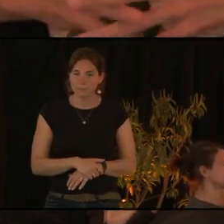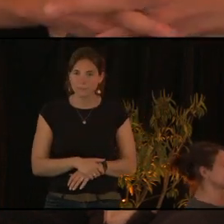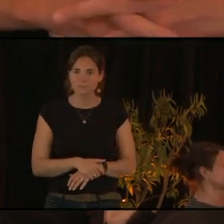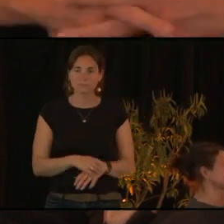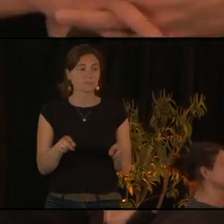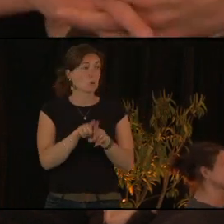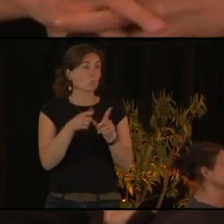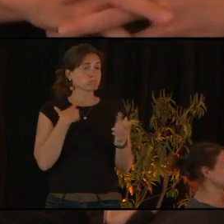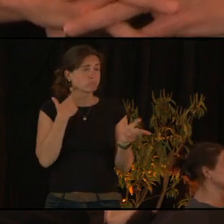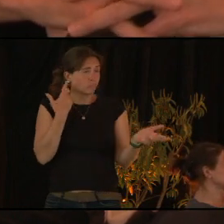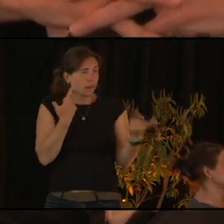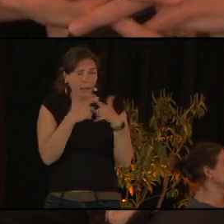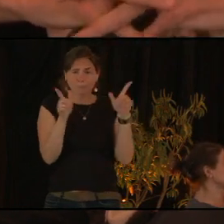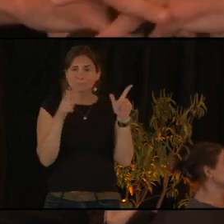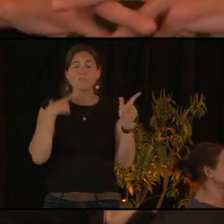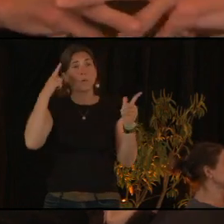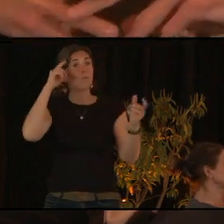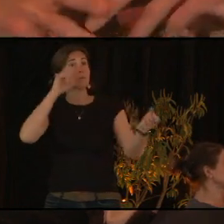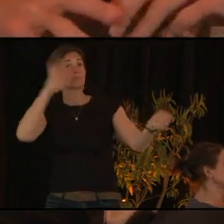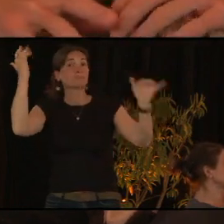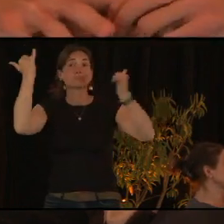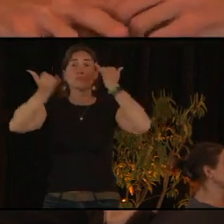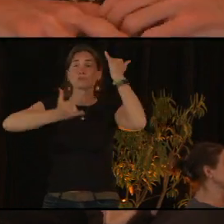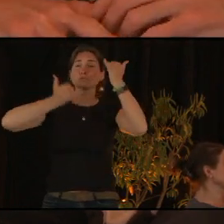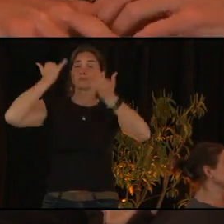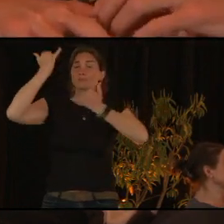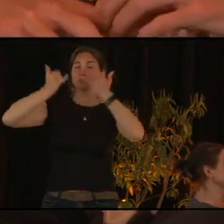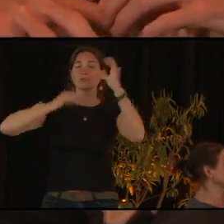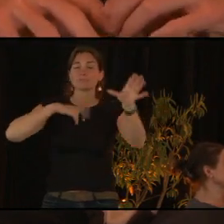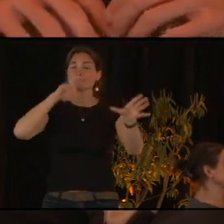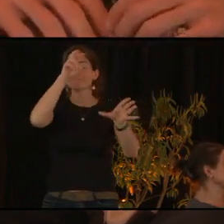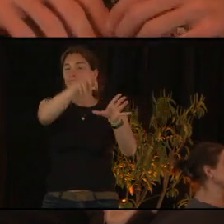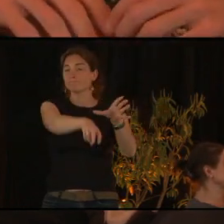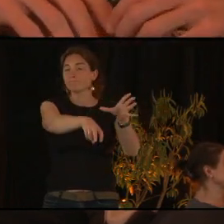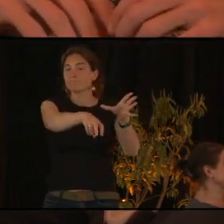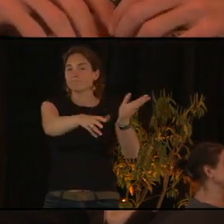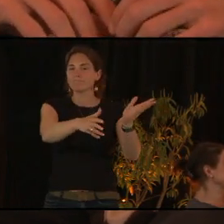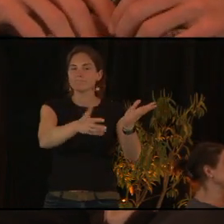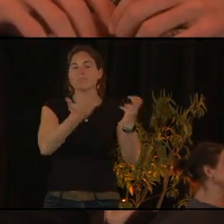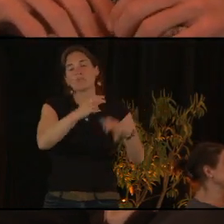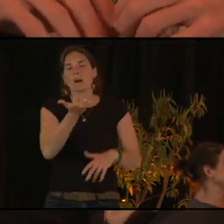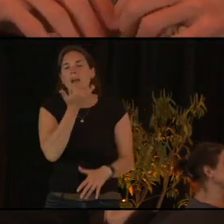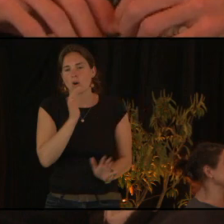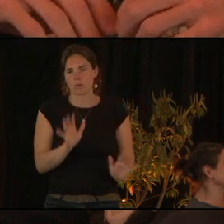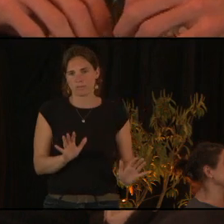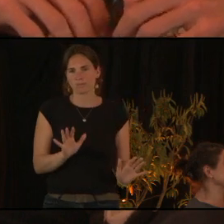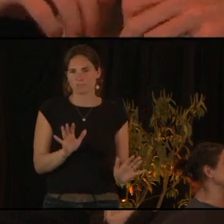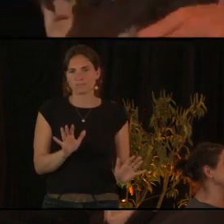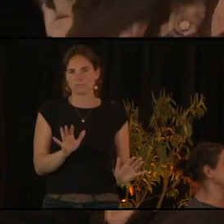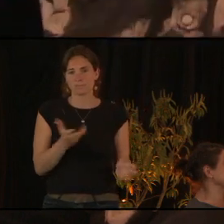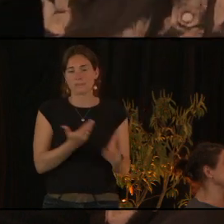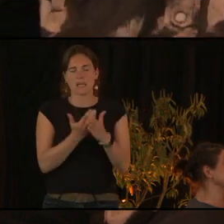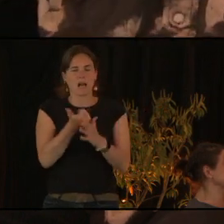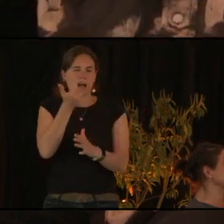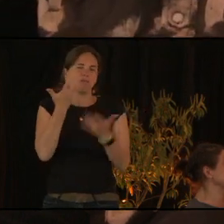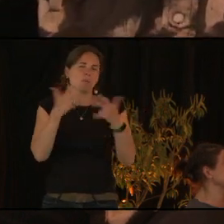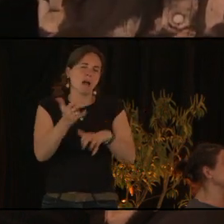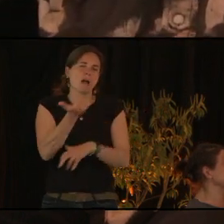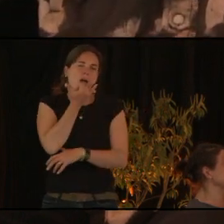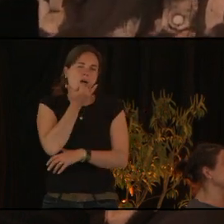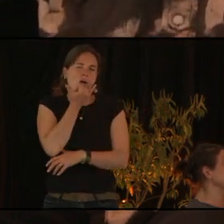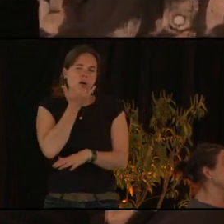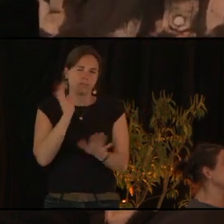absolument formidable. Enfin, écrire, c'est lire d'abord. On est quand même dans un festival de la lecture, et écrire, c'est d'abord lire. Et quand on est lecteur,